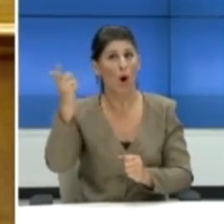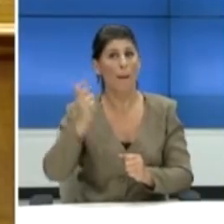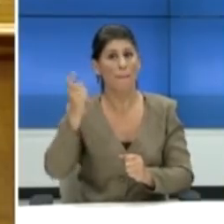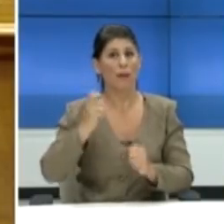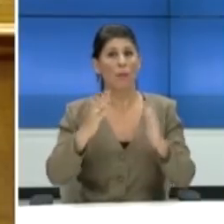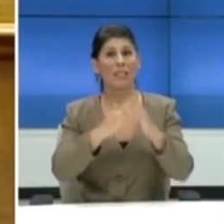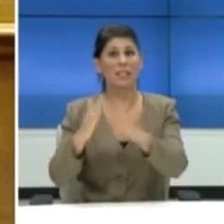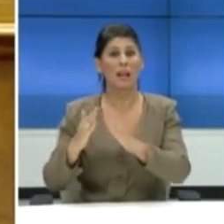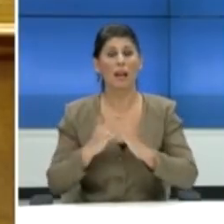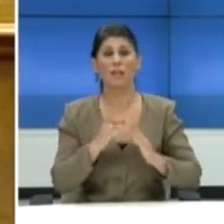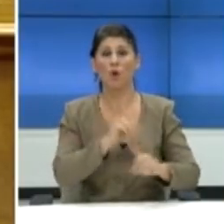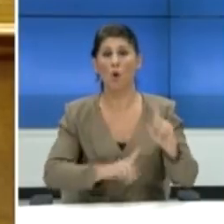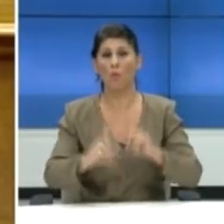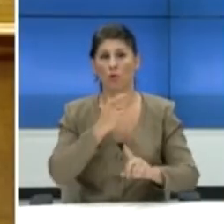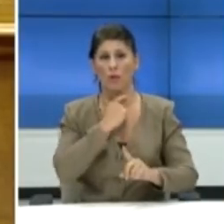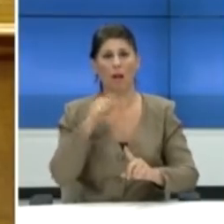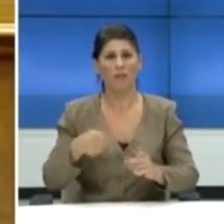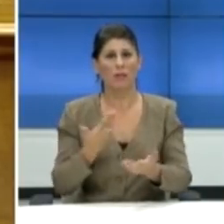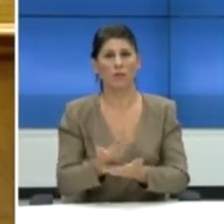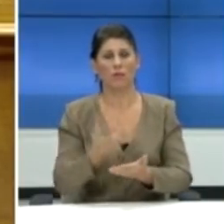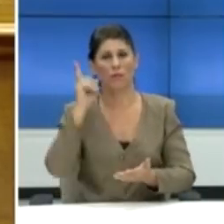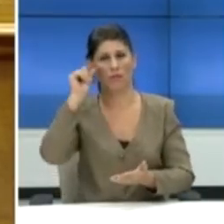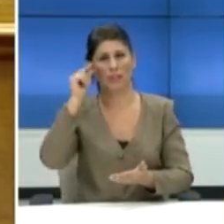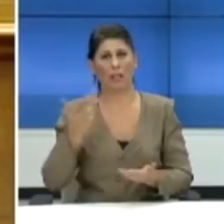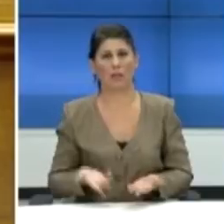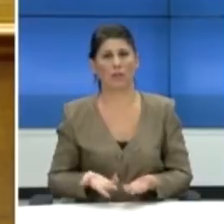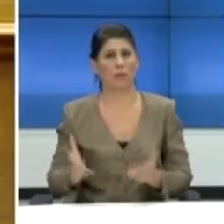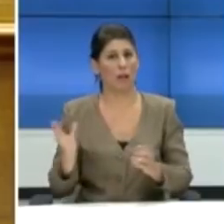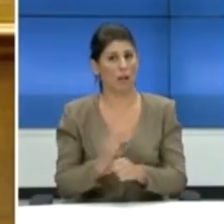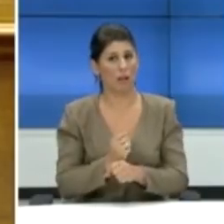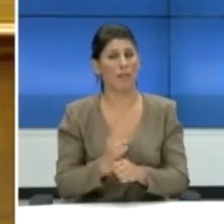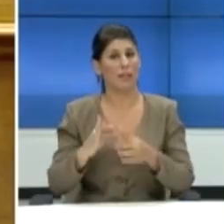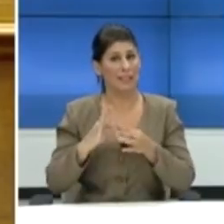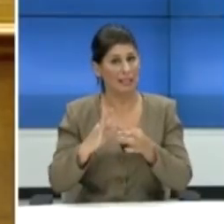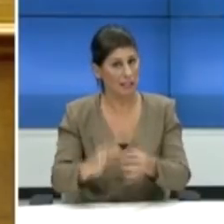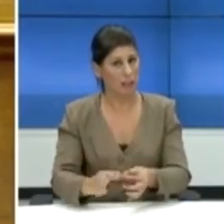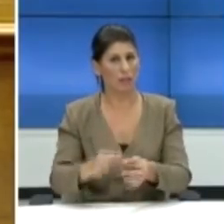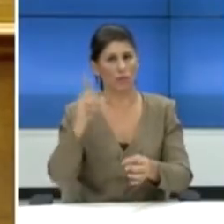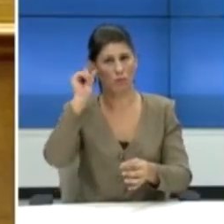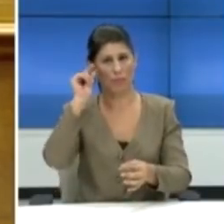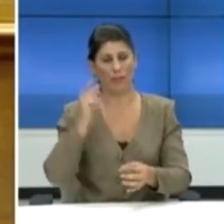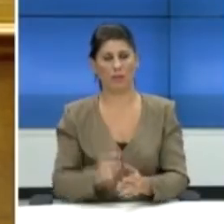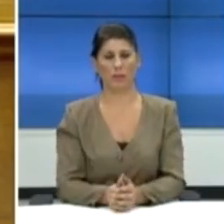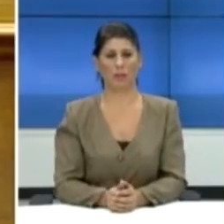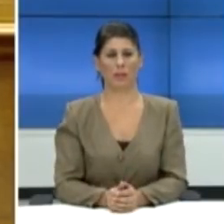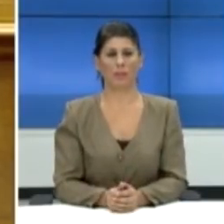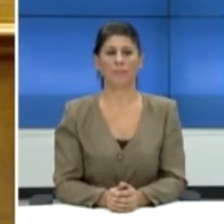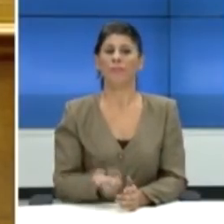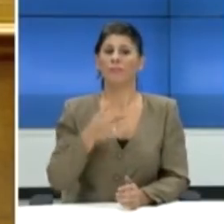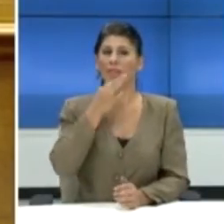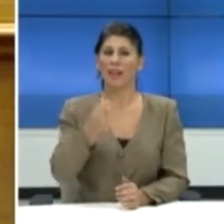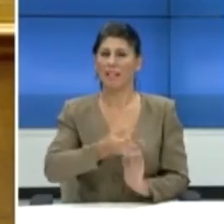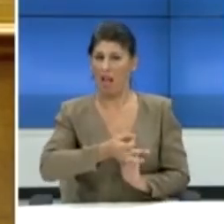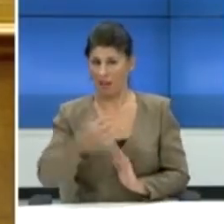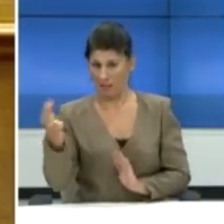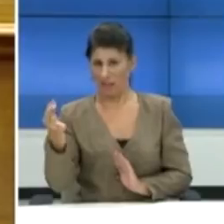για όσους το χρειάζονται. Αυτά ζητούν οι φοιτητές για να καταφέρουν να συνεχίσουν τις σπουδές τους. Μιλάτε για